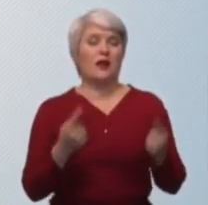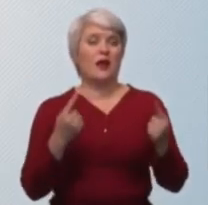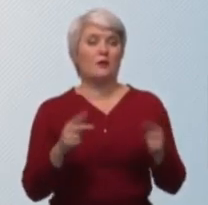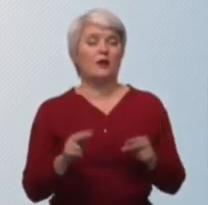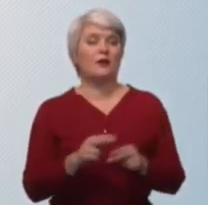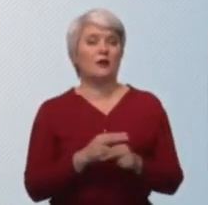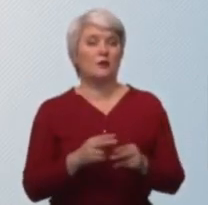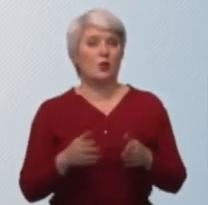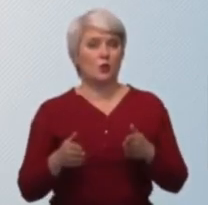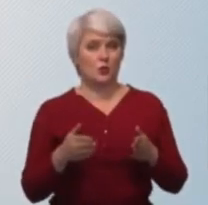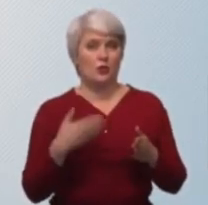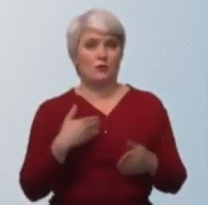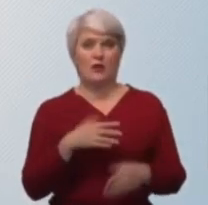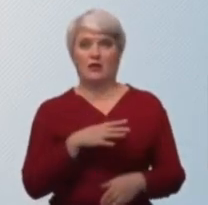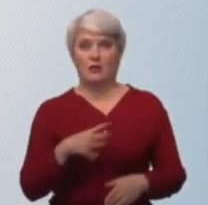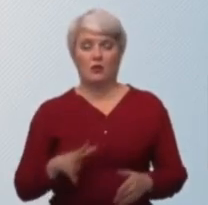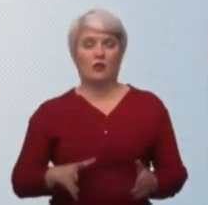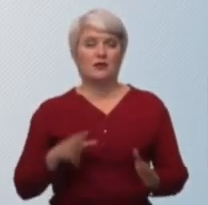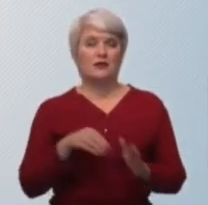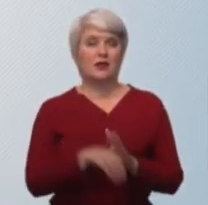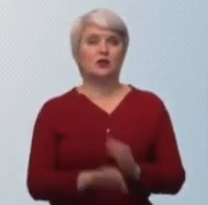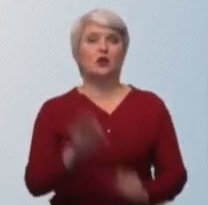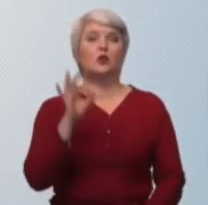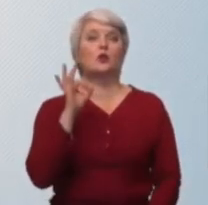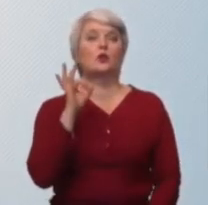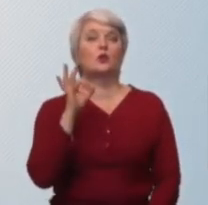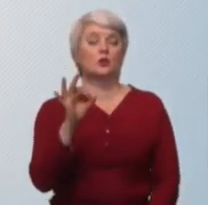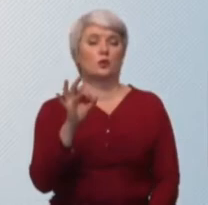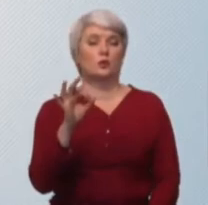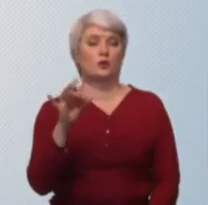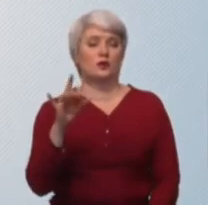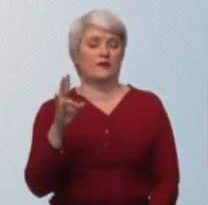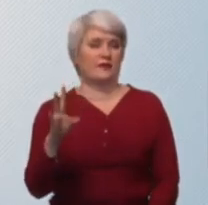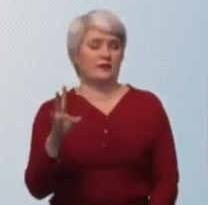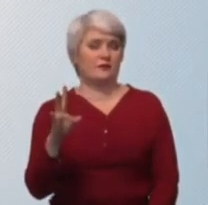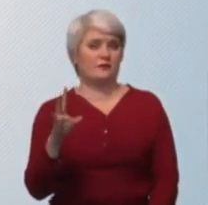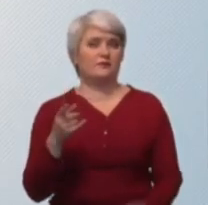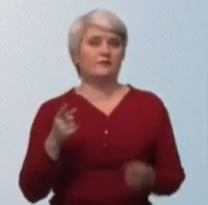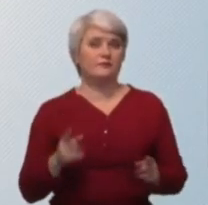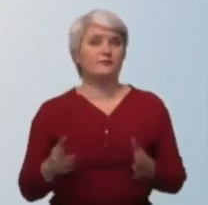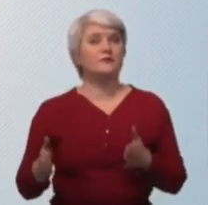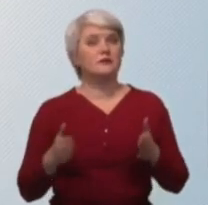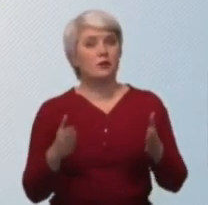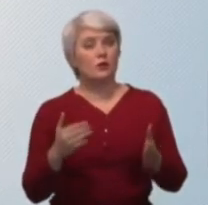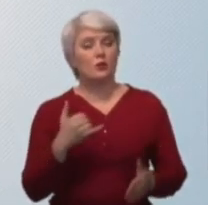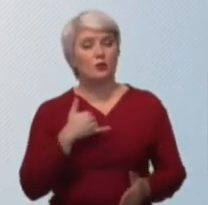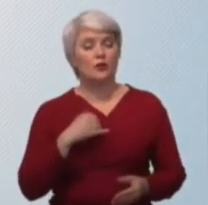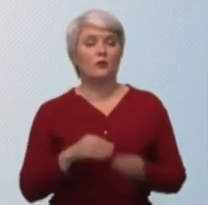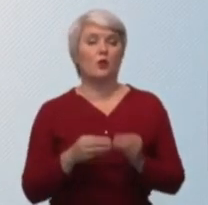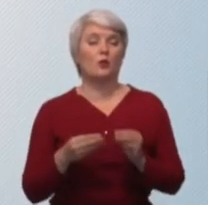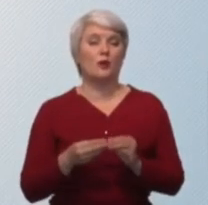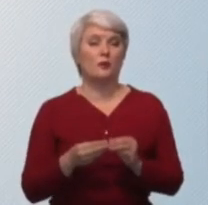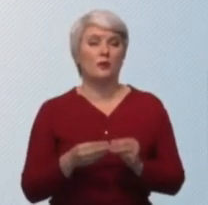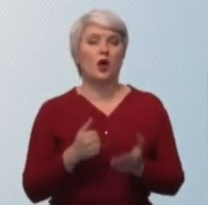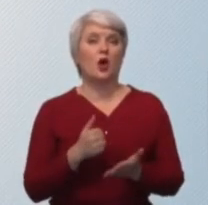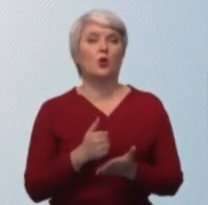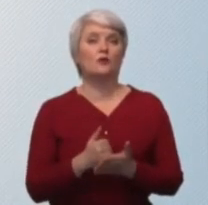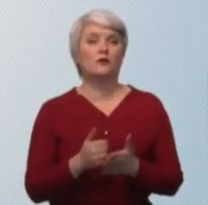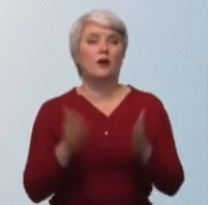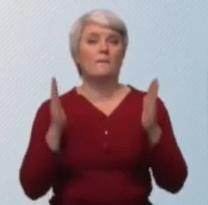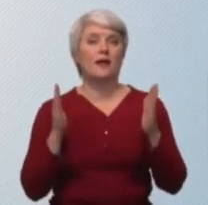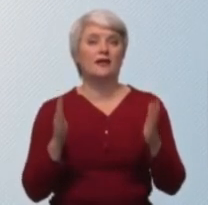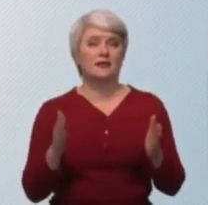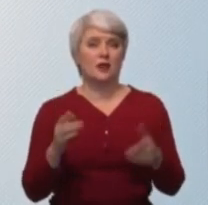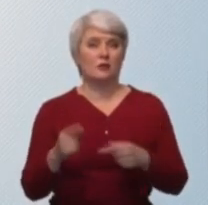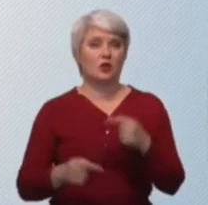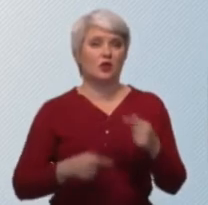доріг, вже коли мене не було, було закладено 0 гривень. Насправді, з дорогами в нас проблема з головними магістралями. Через